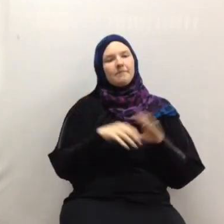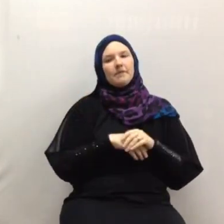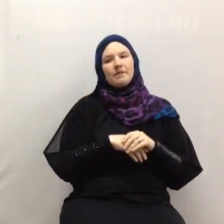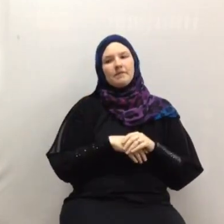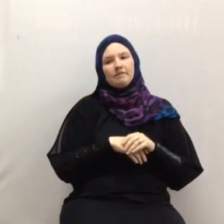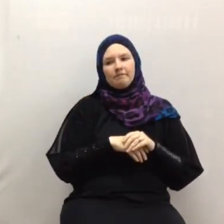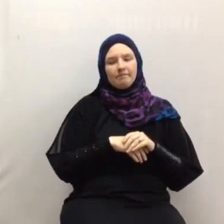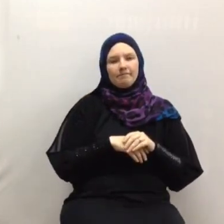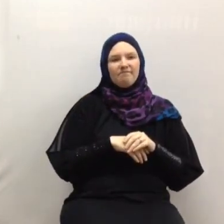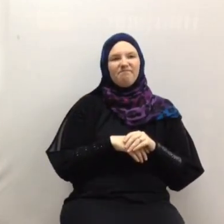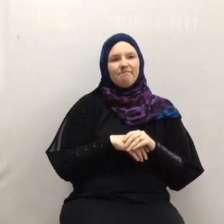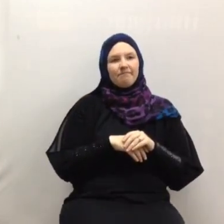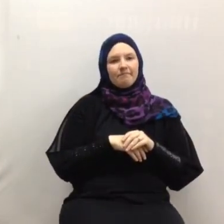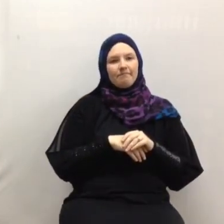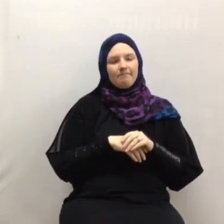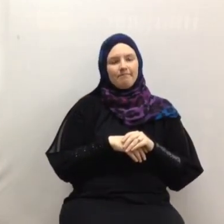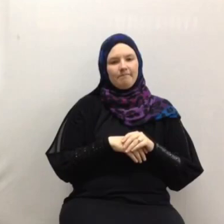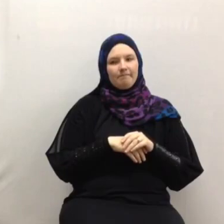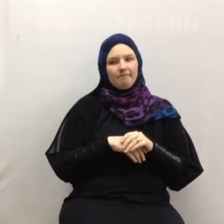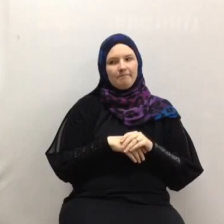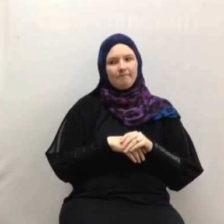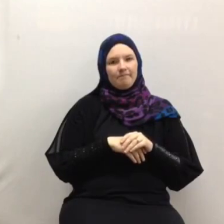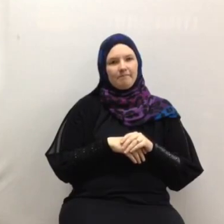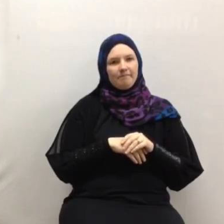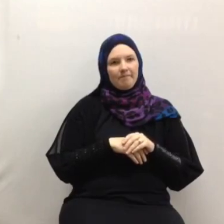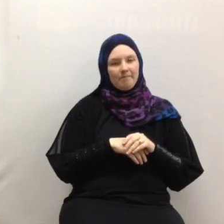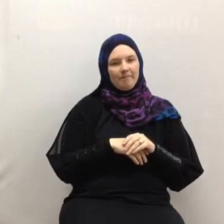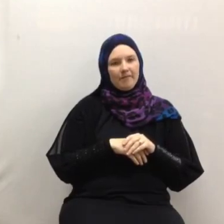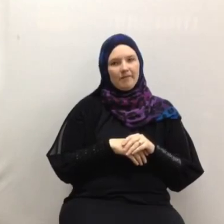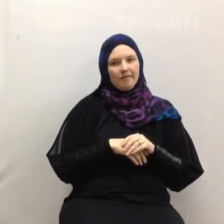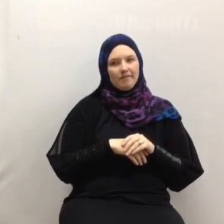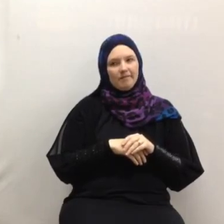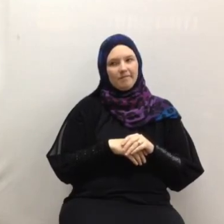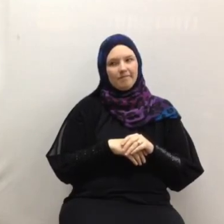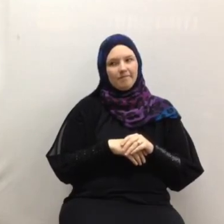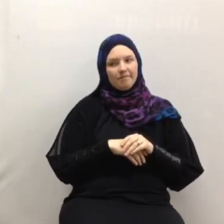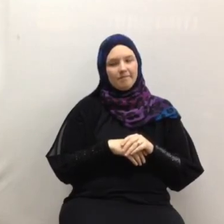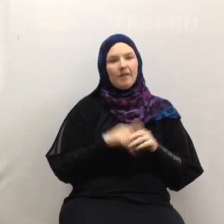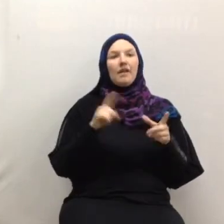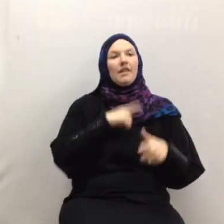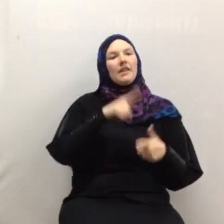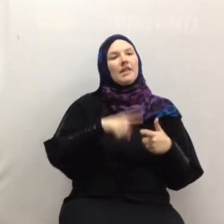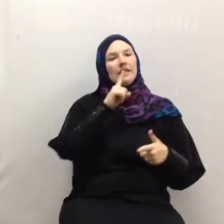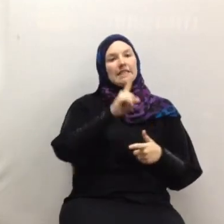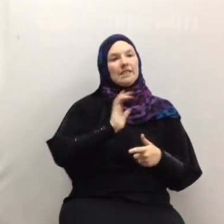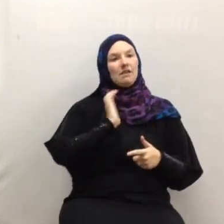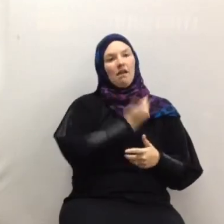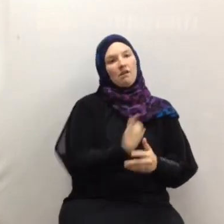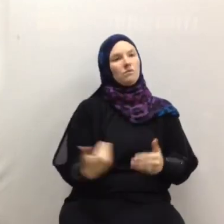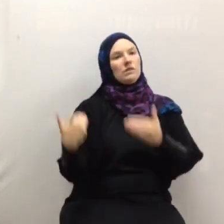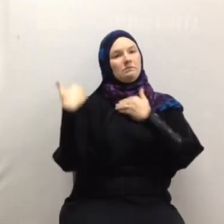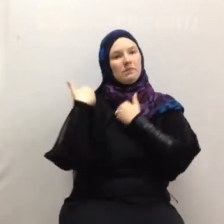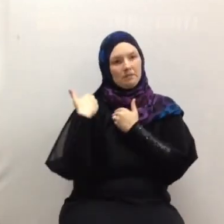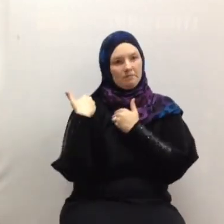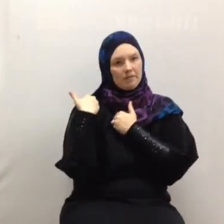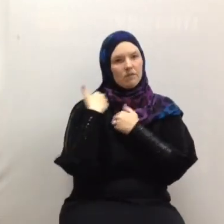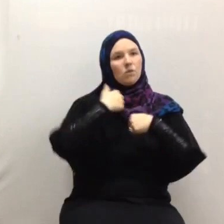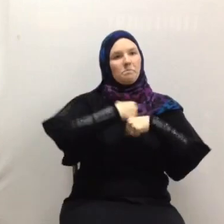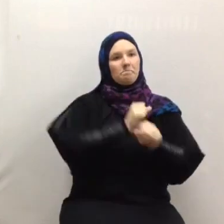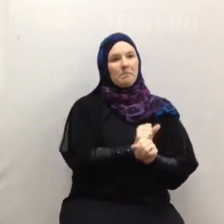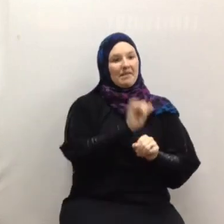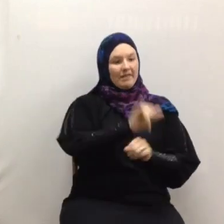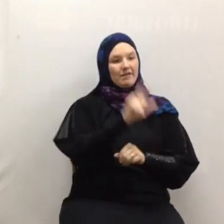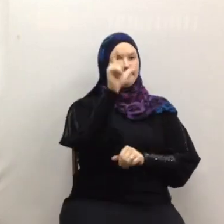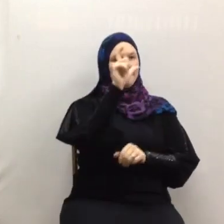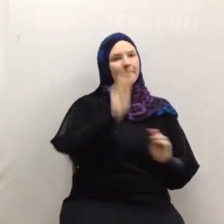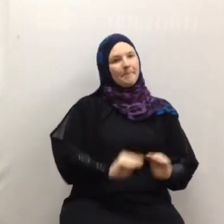إِنَّ عَلَيْنَا بَيَانَ. Then it is on us to make it clear.